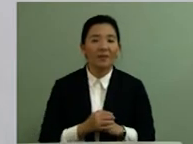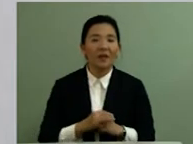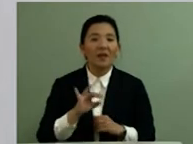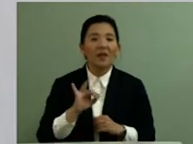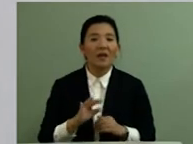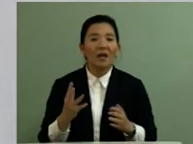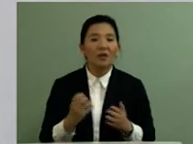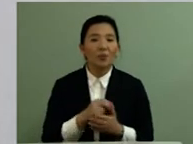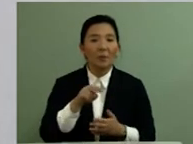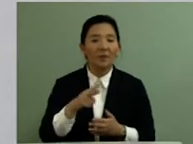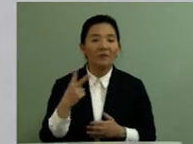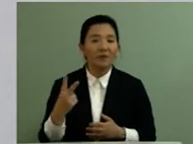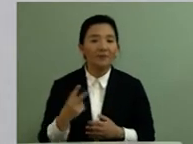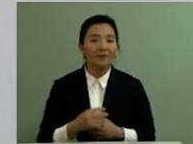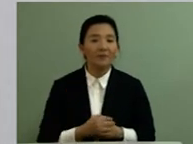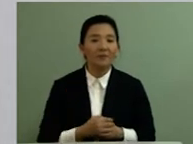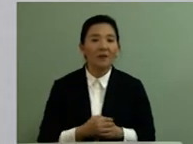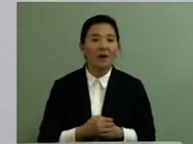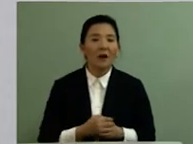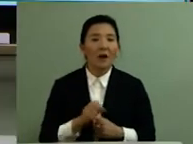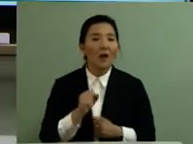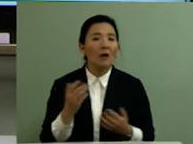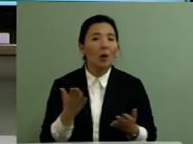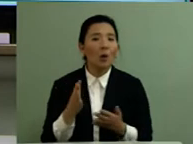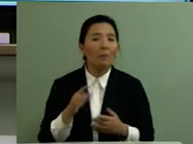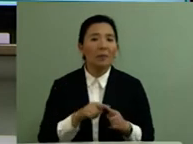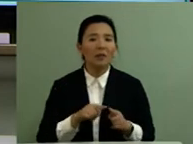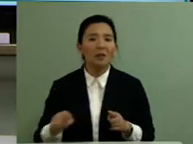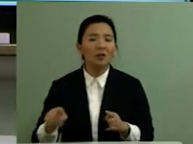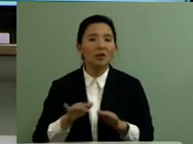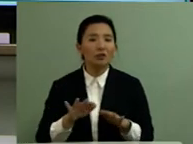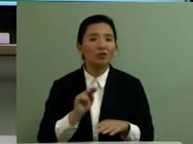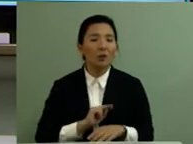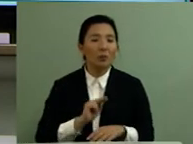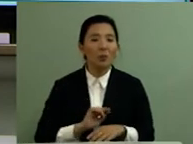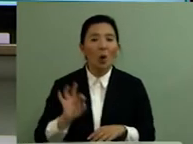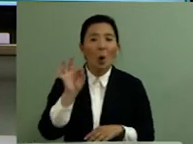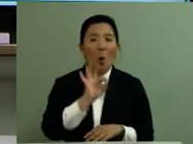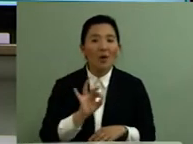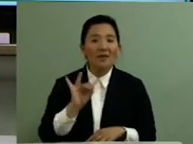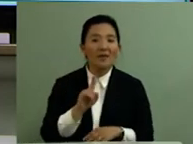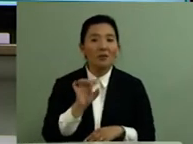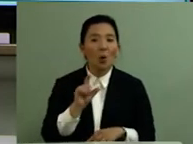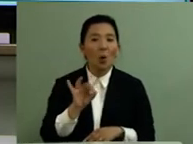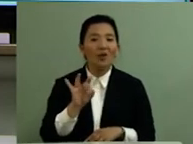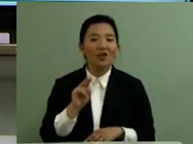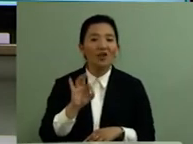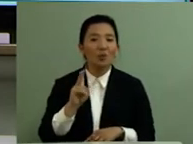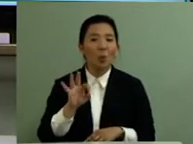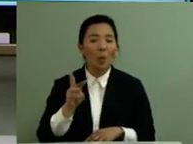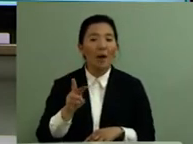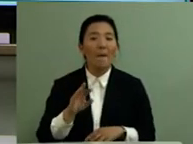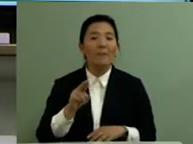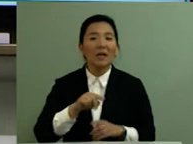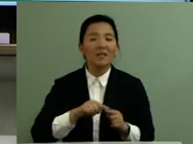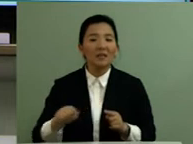273, и найти P2. Ребята, о каком процессе идет речь? Идет речь о изохорическом процессе, когда